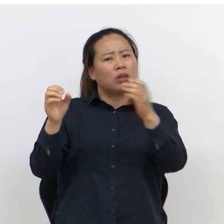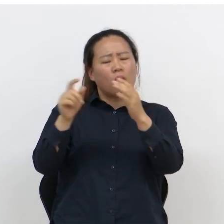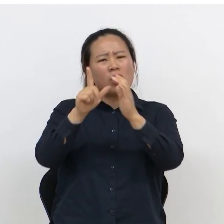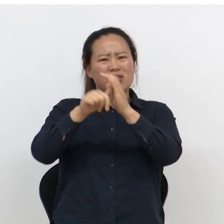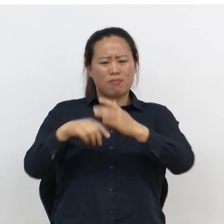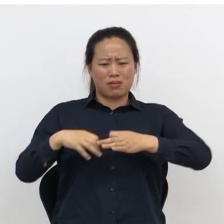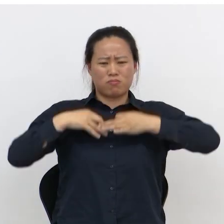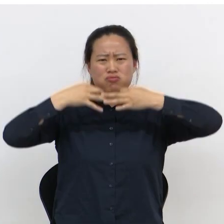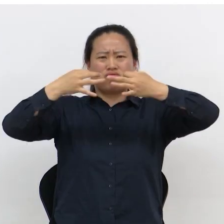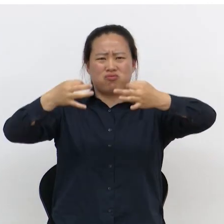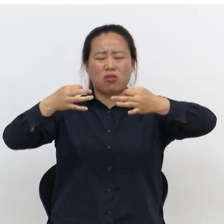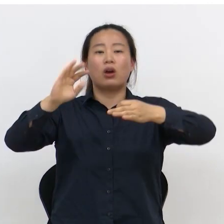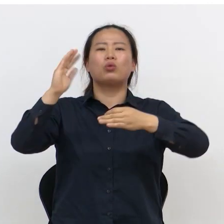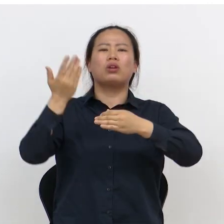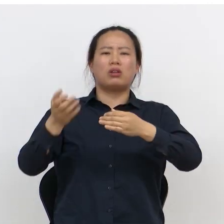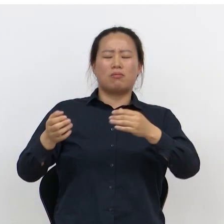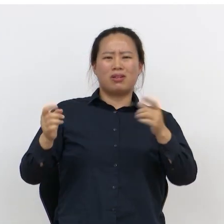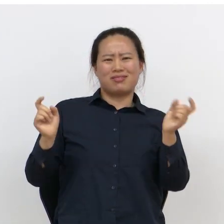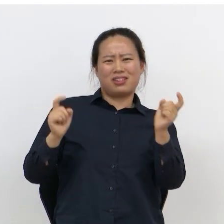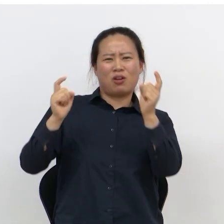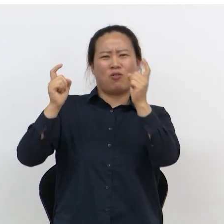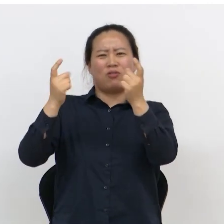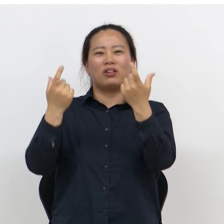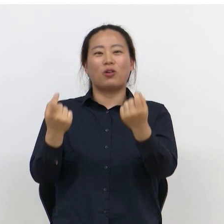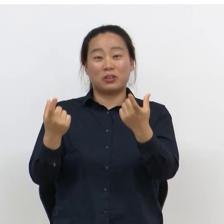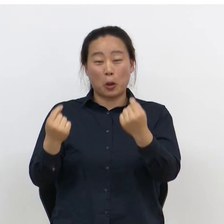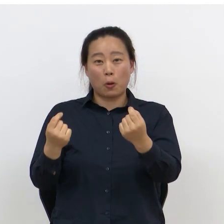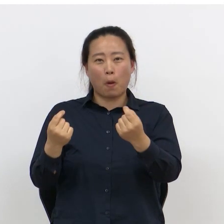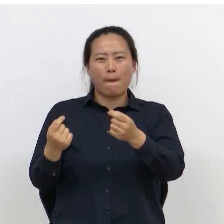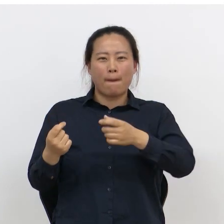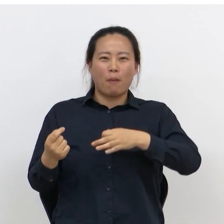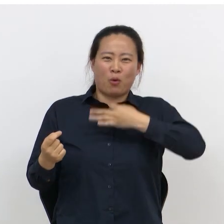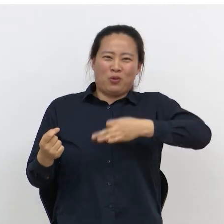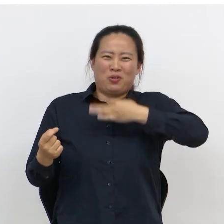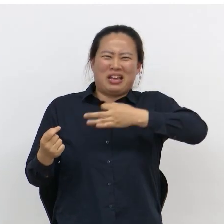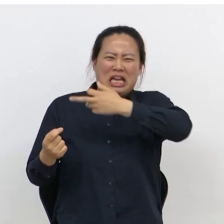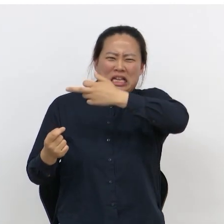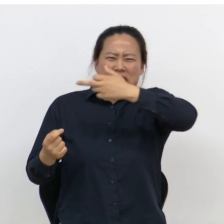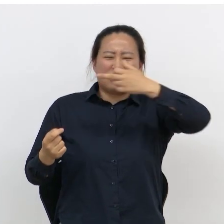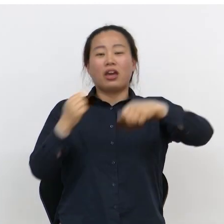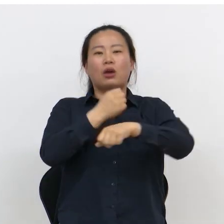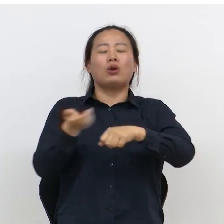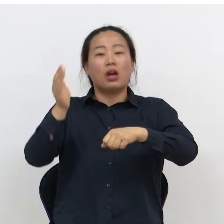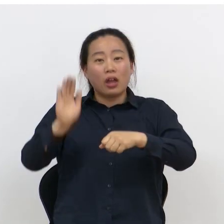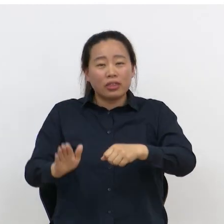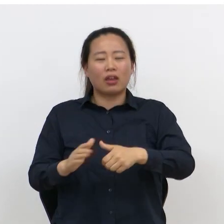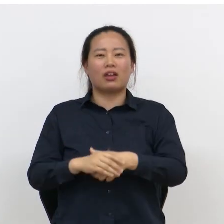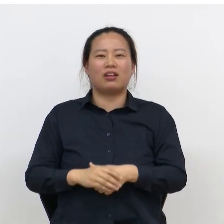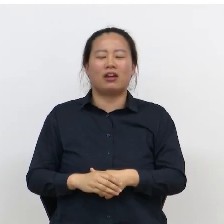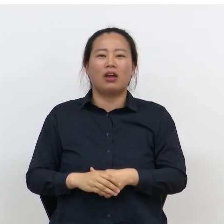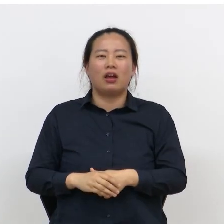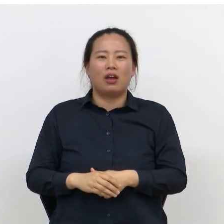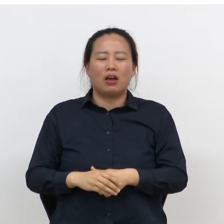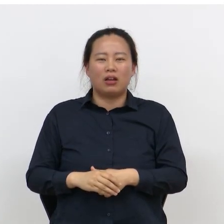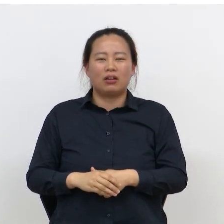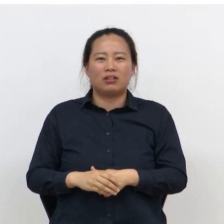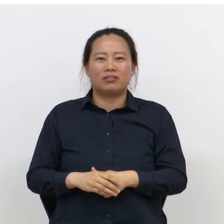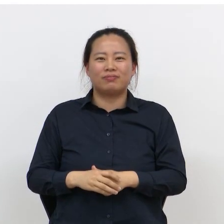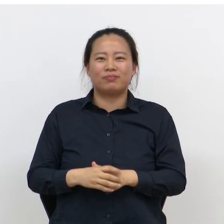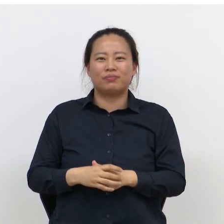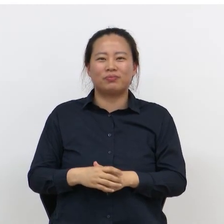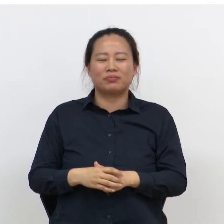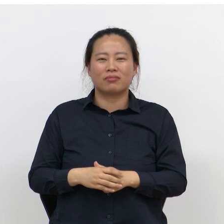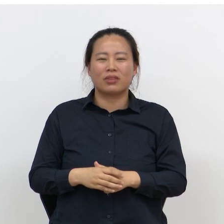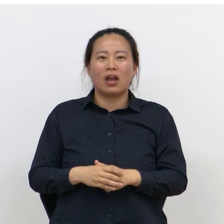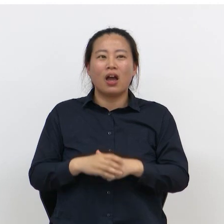고함을 질러야 됩니다. 둘러서서 싸우듯이 고함을 질러야 대화가 되는 이 안타까운 상황을 보신 이 조물주께서 안타까워가지고는